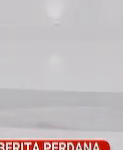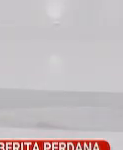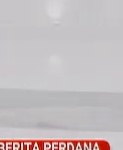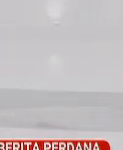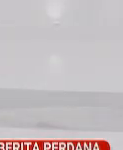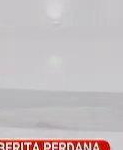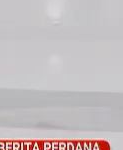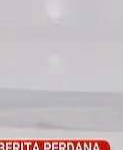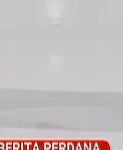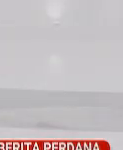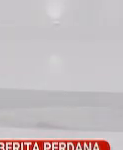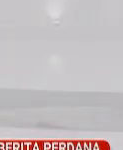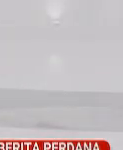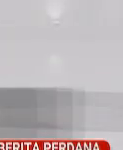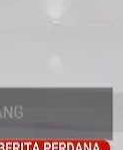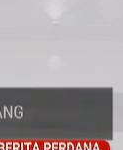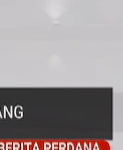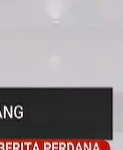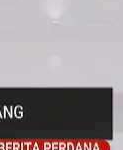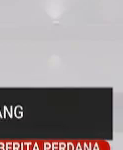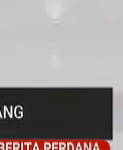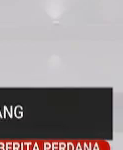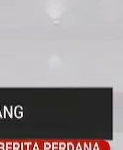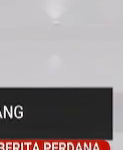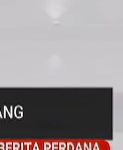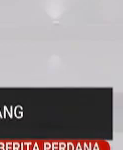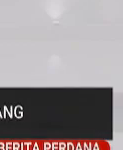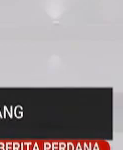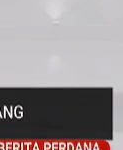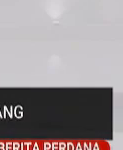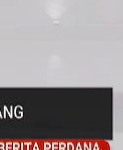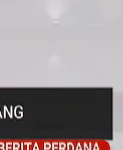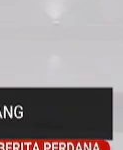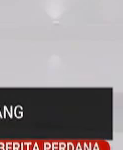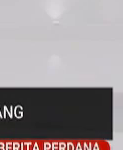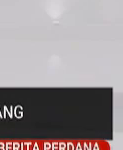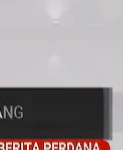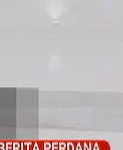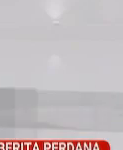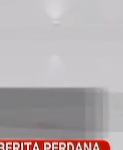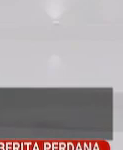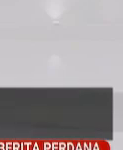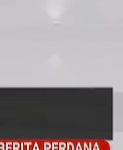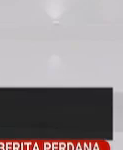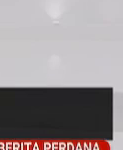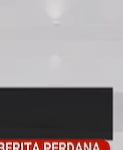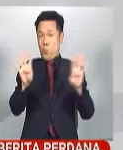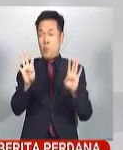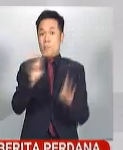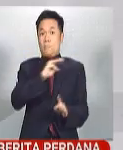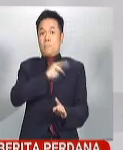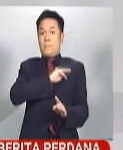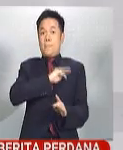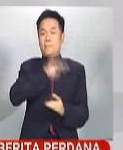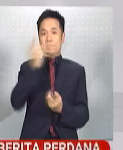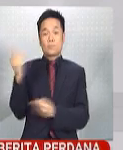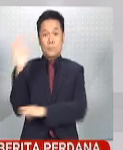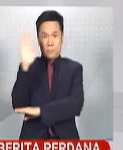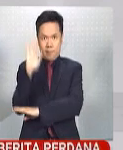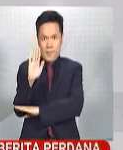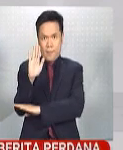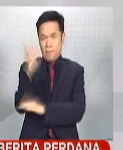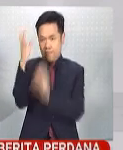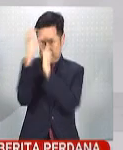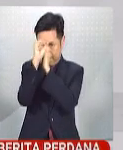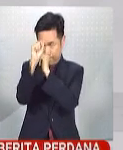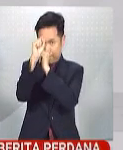Assalamualaikum, salam sejahtera. Bersama saya Faris Izzat Syahrudin. Dan saya Margaret Gambang. 31 anggota Kabinet mengangkat sumpah jawatan dan setia